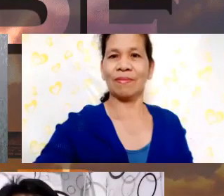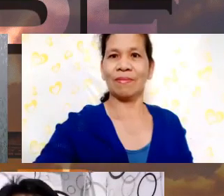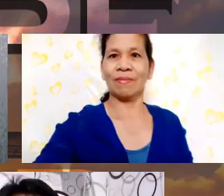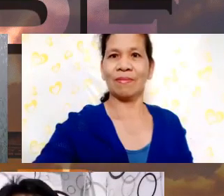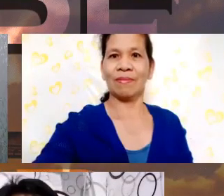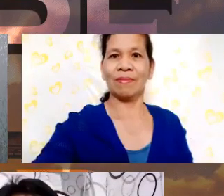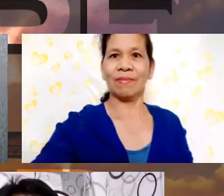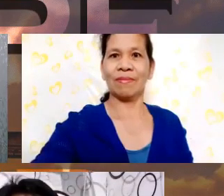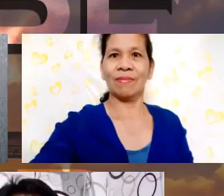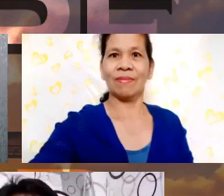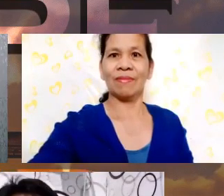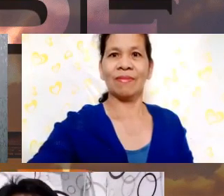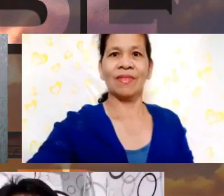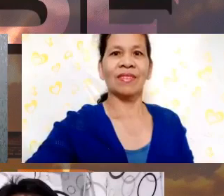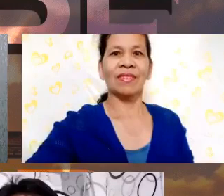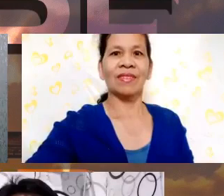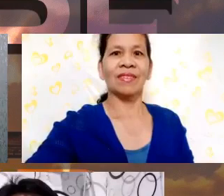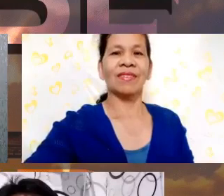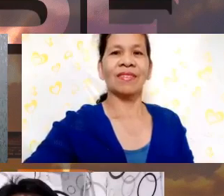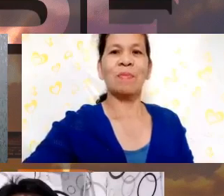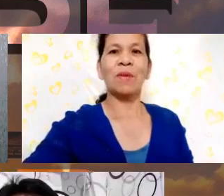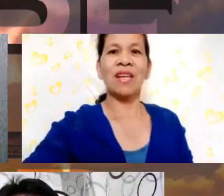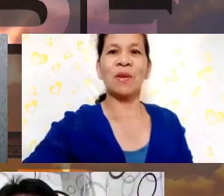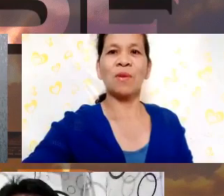Magkatabi yata kayo po, ang Lina.